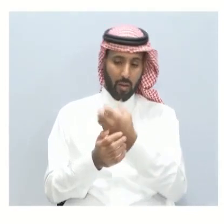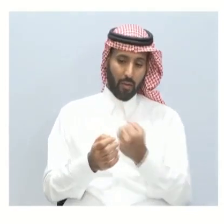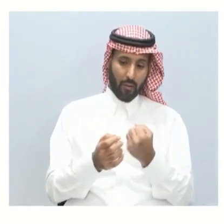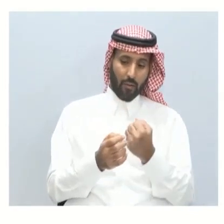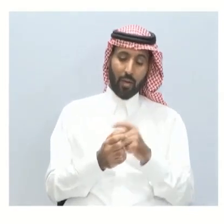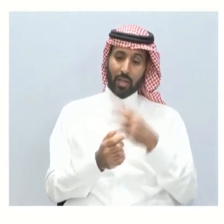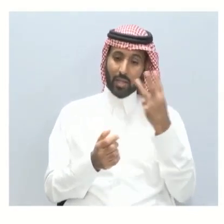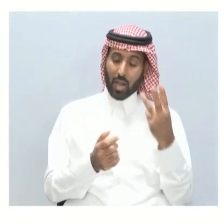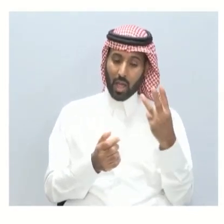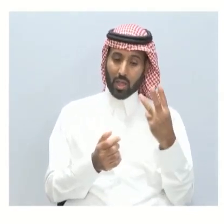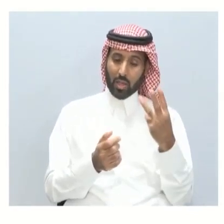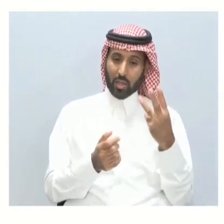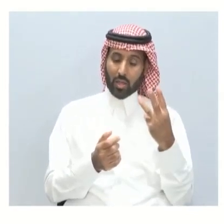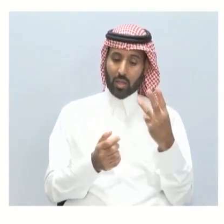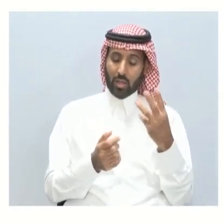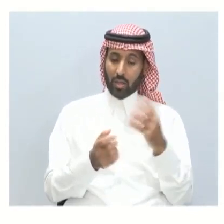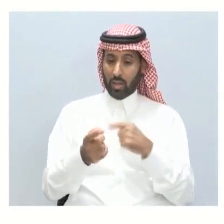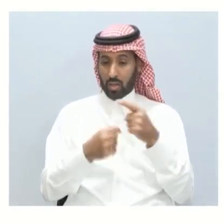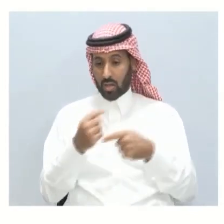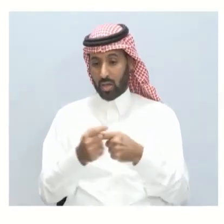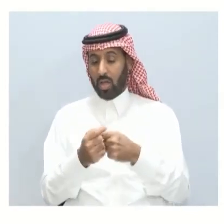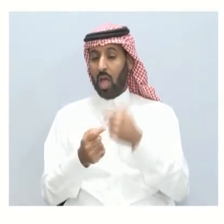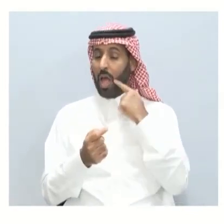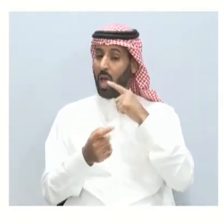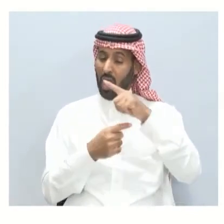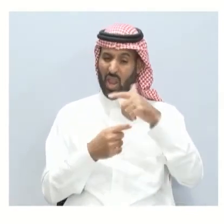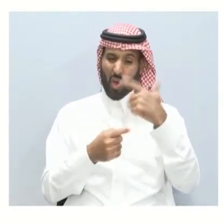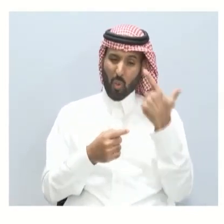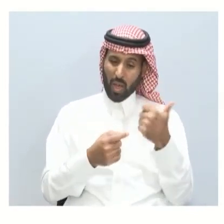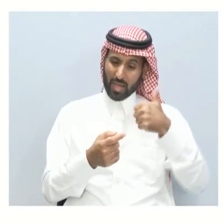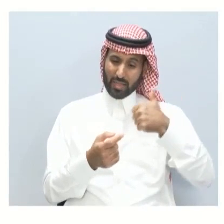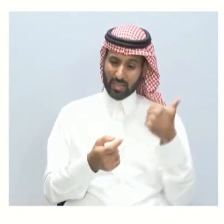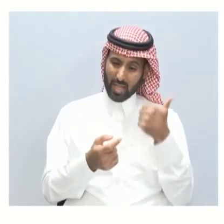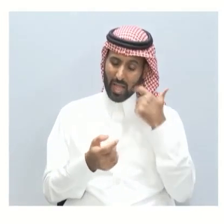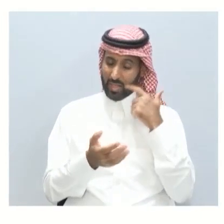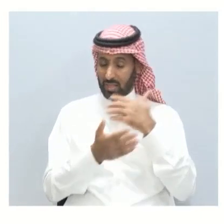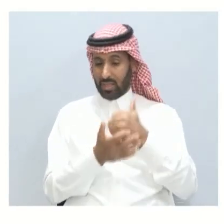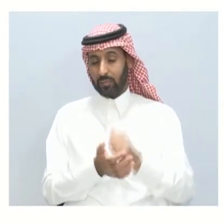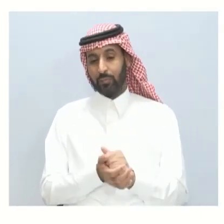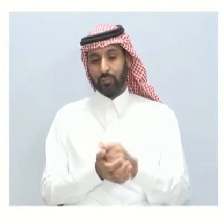كان ثلاثه قلنا يقع في الدوره السادسه اذا حسب